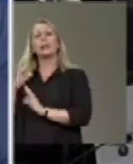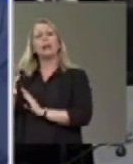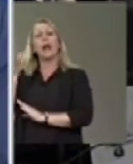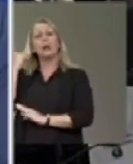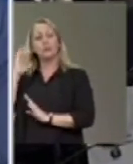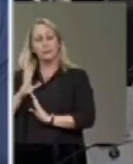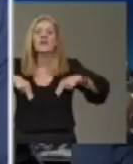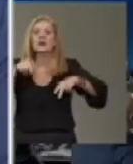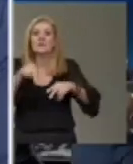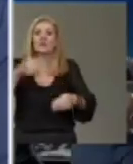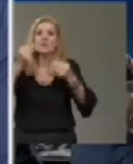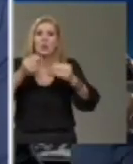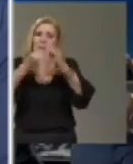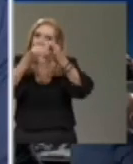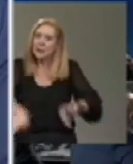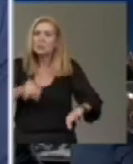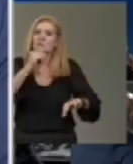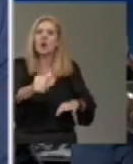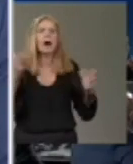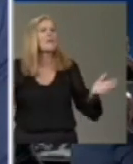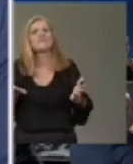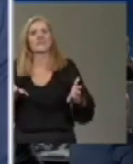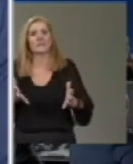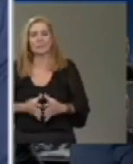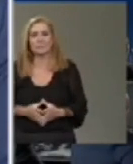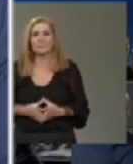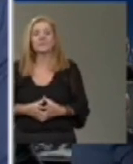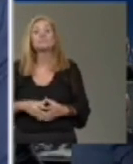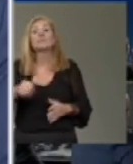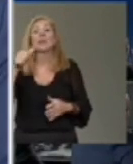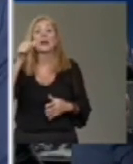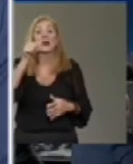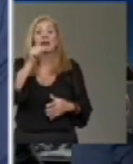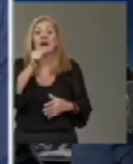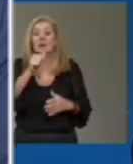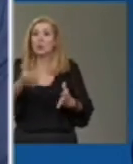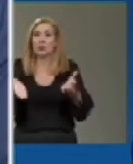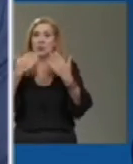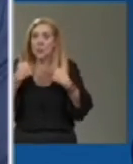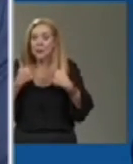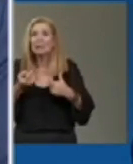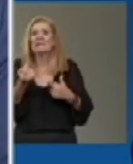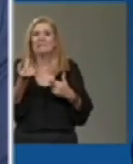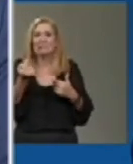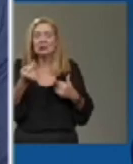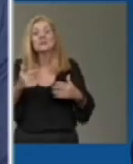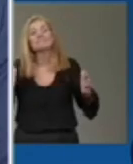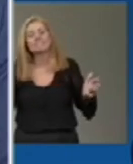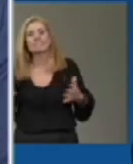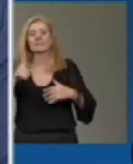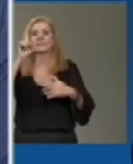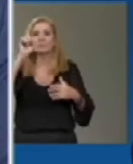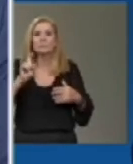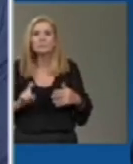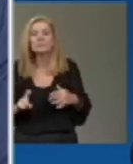ι αυτό βλέπουμε και τα πλάνα που παρακολουθούμε καθώς είχαμε τις εξαγγελίες της κυβέρνησης για αυξήσεις